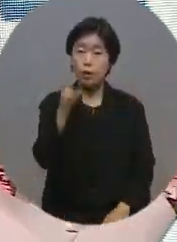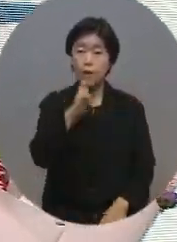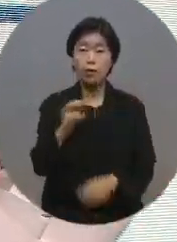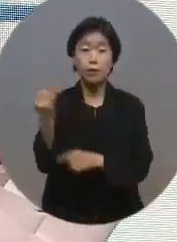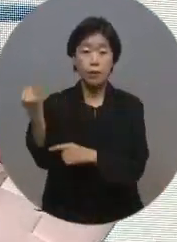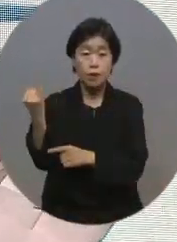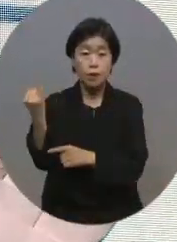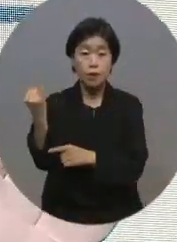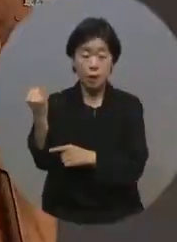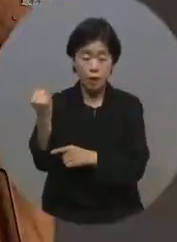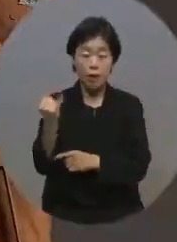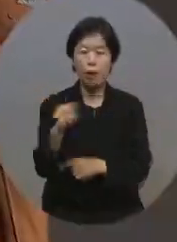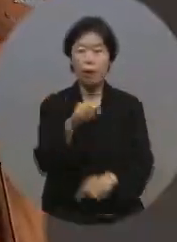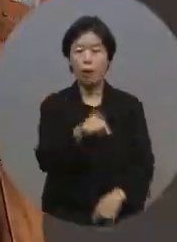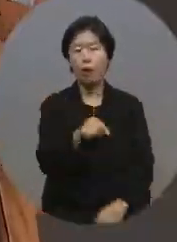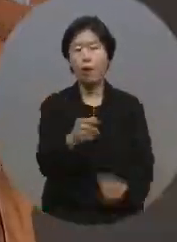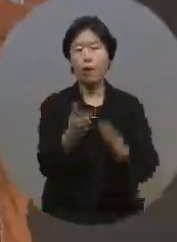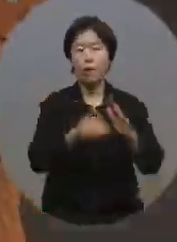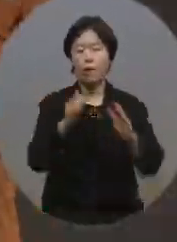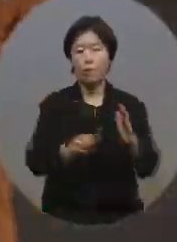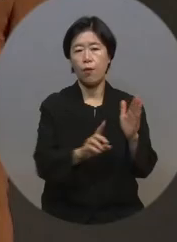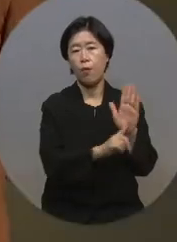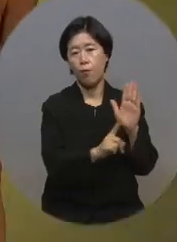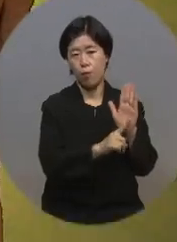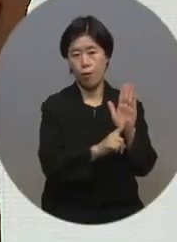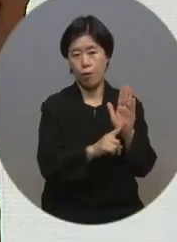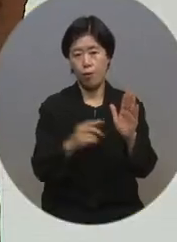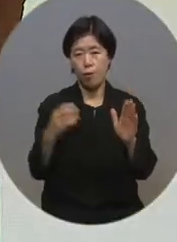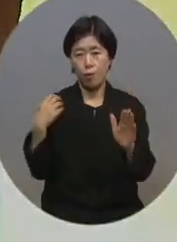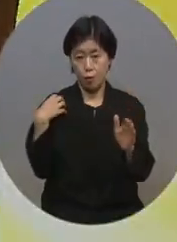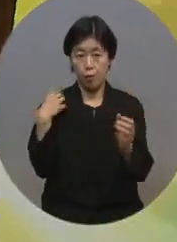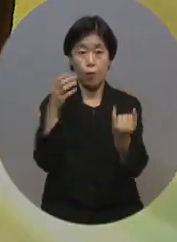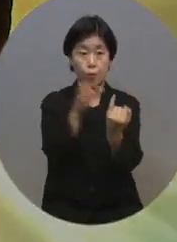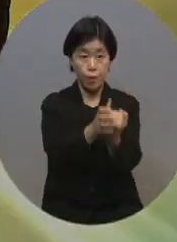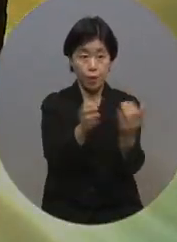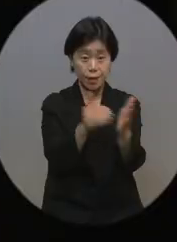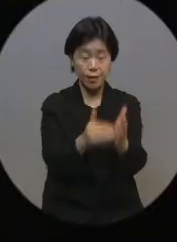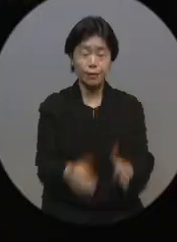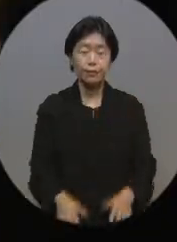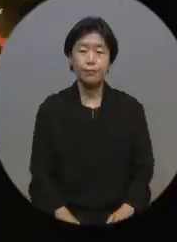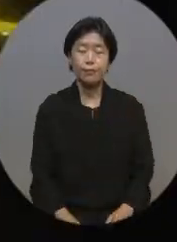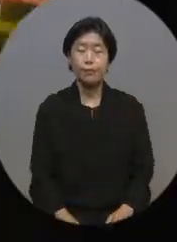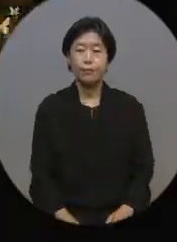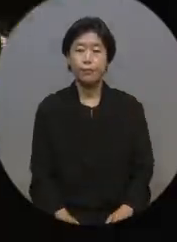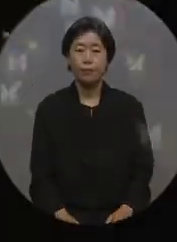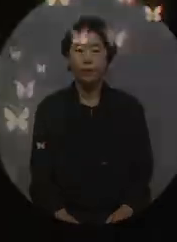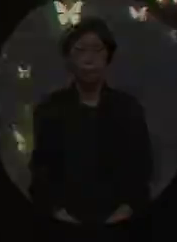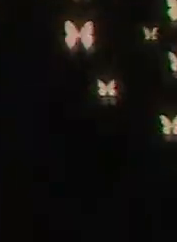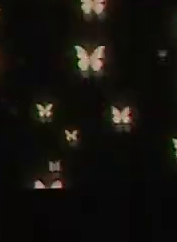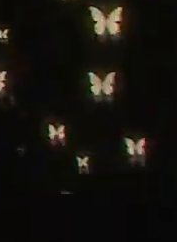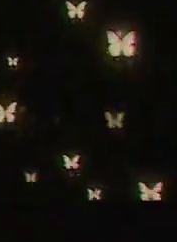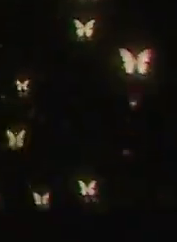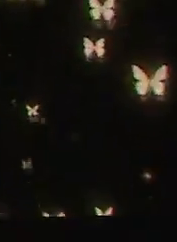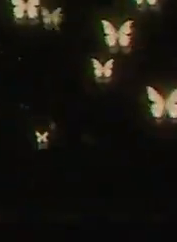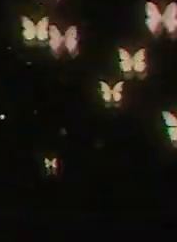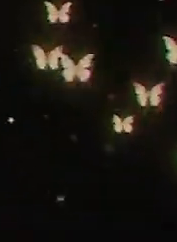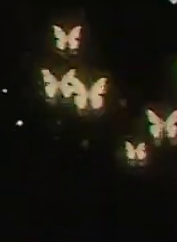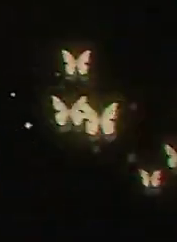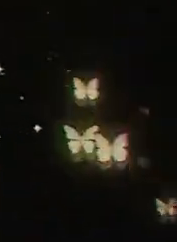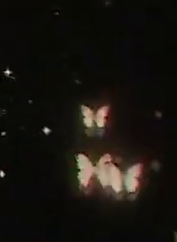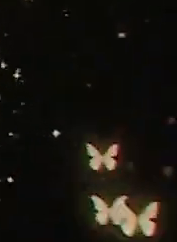노인 학대 예방을 위한 나비새김 홍보대사로 활동을 약속했습니다. 복지TV 뉴스 박태진입니다.